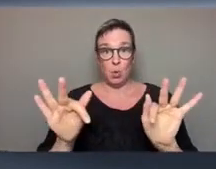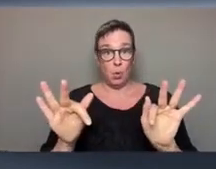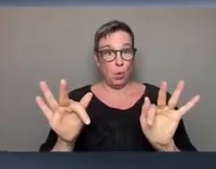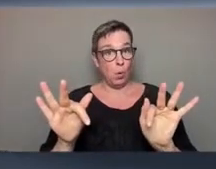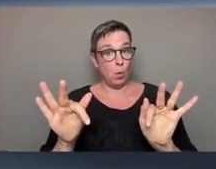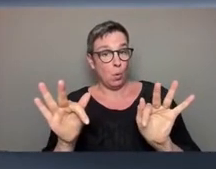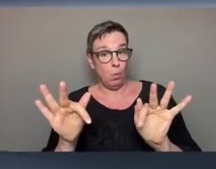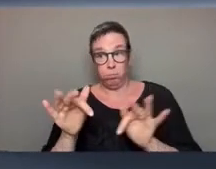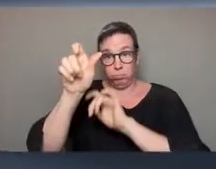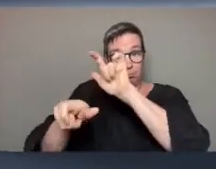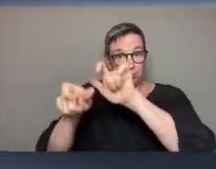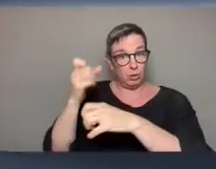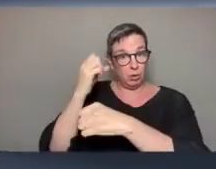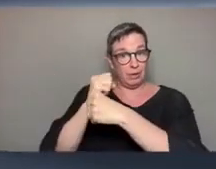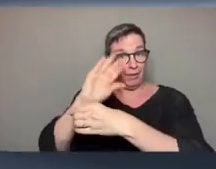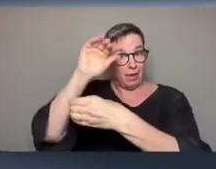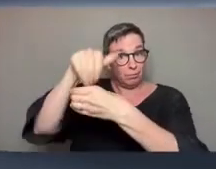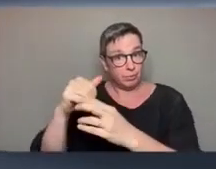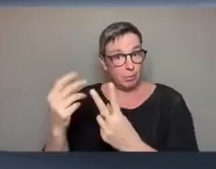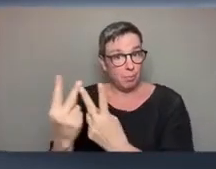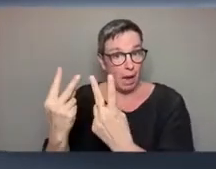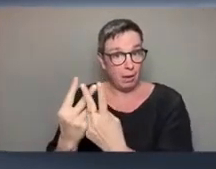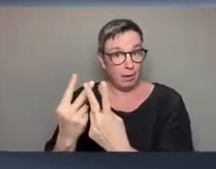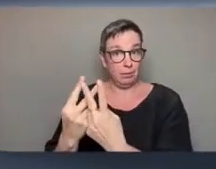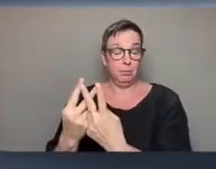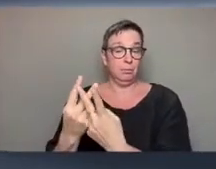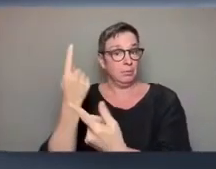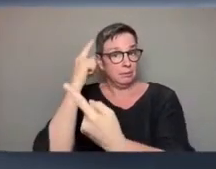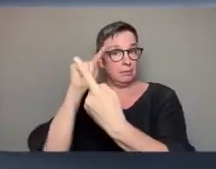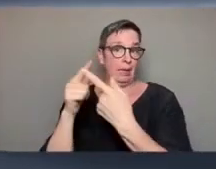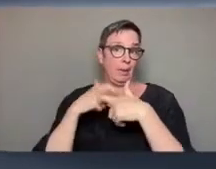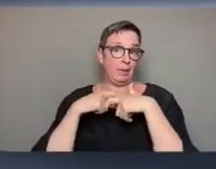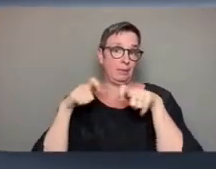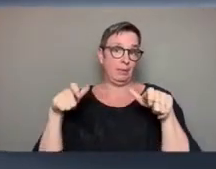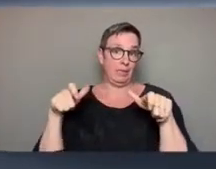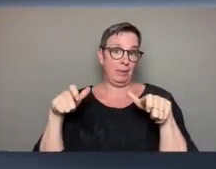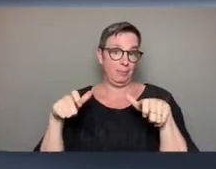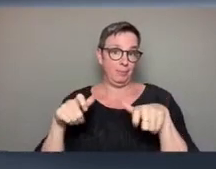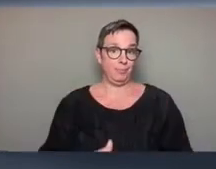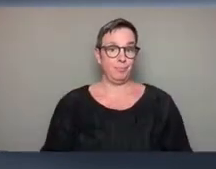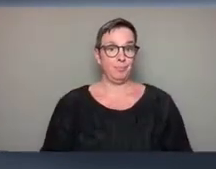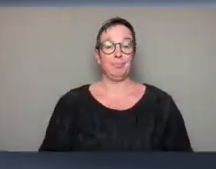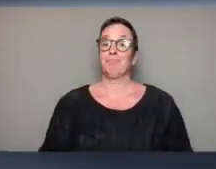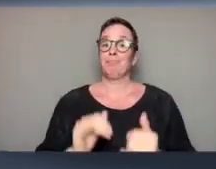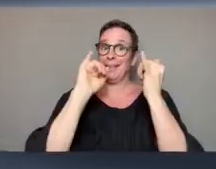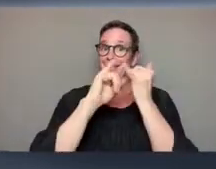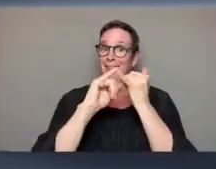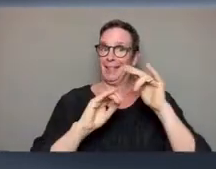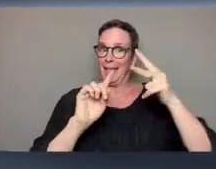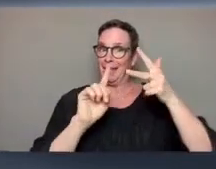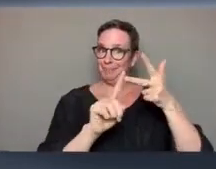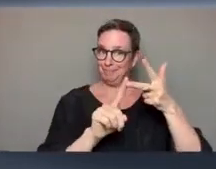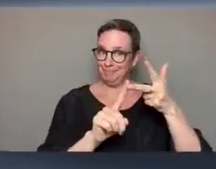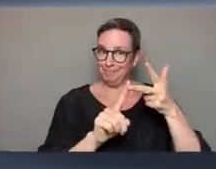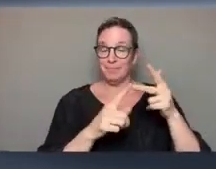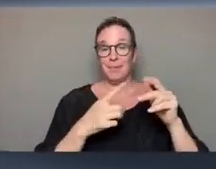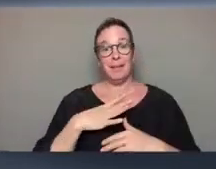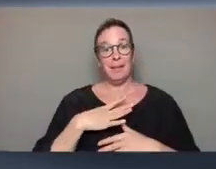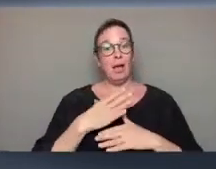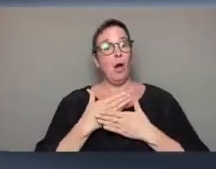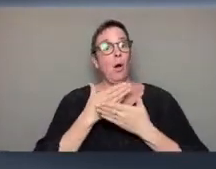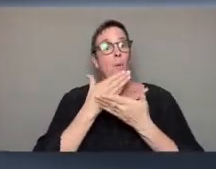des parcs et des partenaires à l'accessibilité. Et le dernier point, c'est le développement